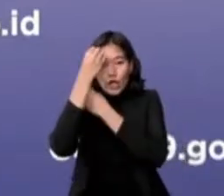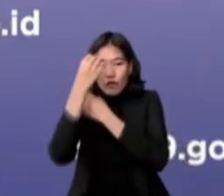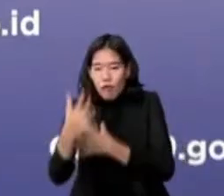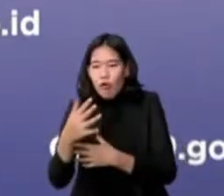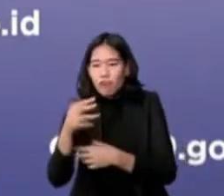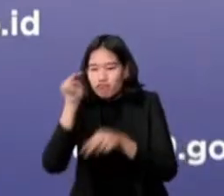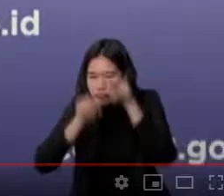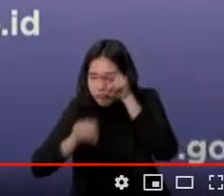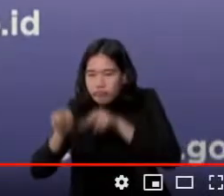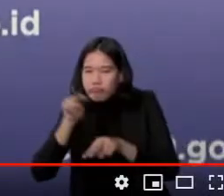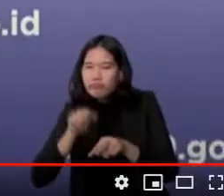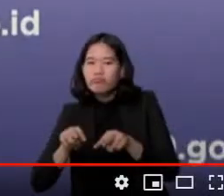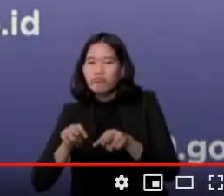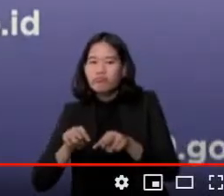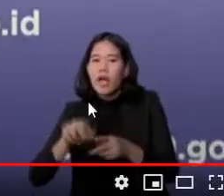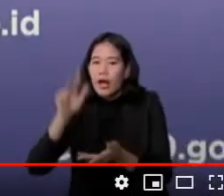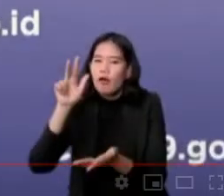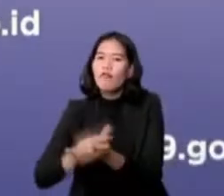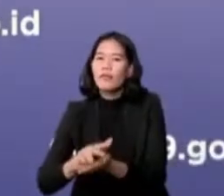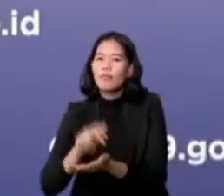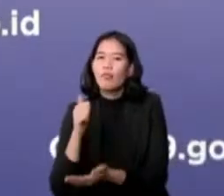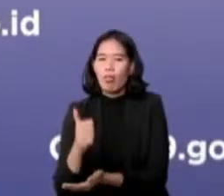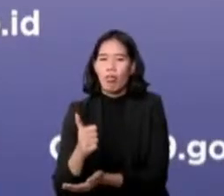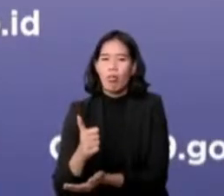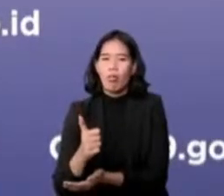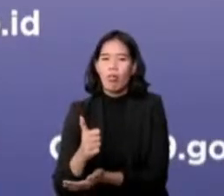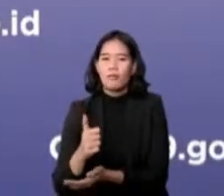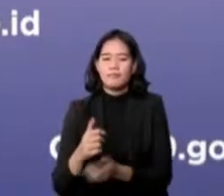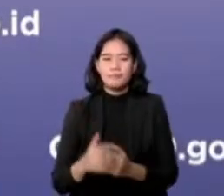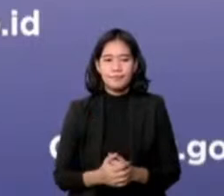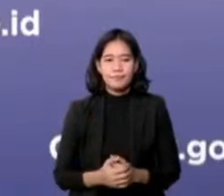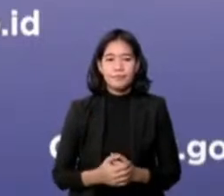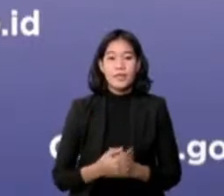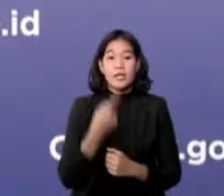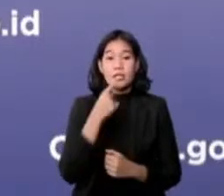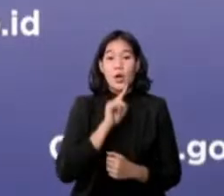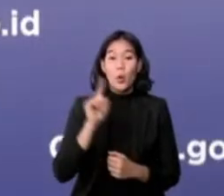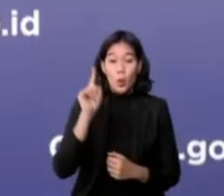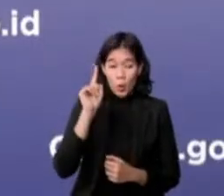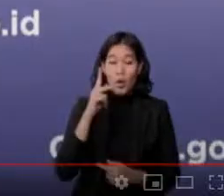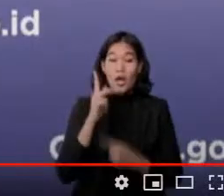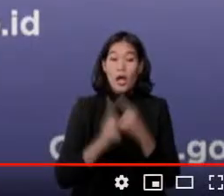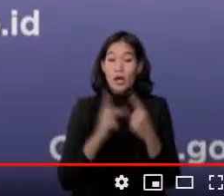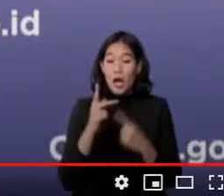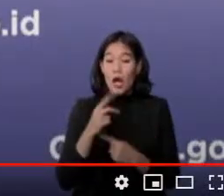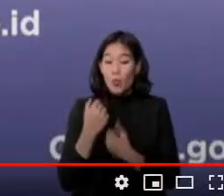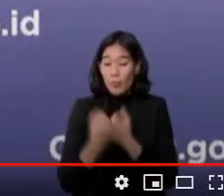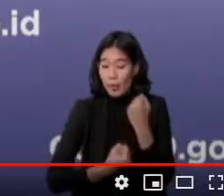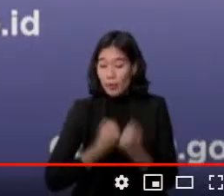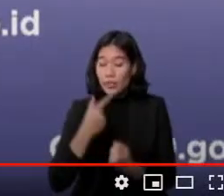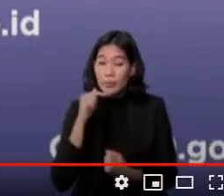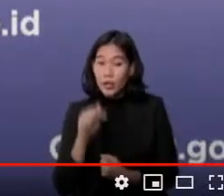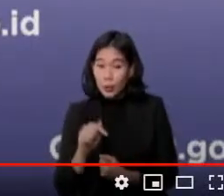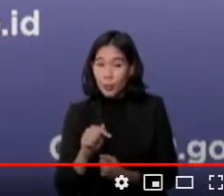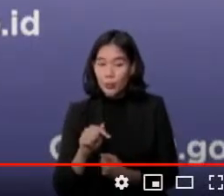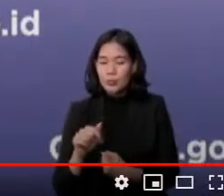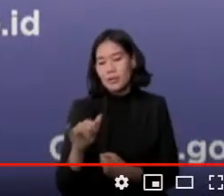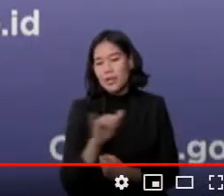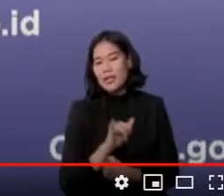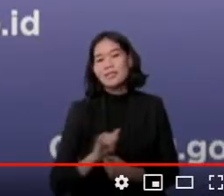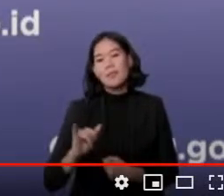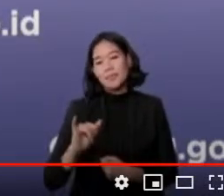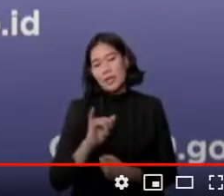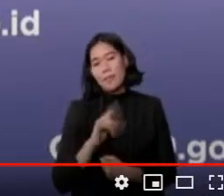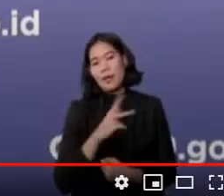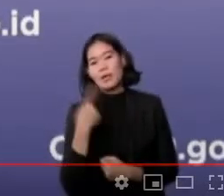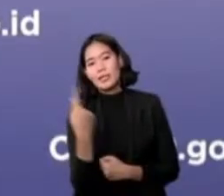COVID-19 ini dengan saluran-saluran yang benar. Insya Allah dengan cara yang seperti ini kita bisa